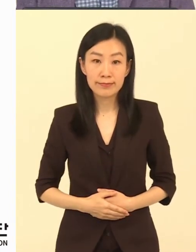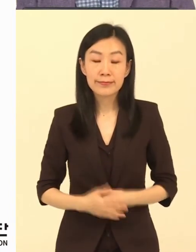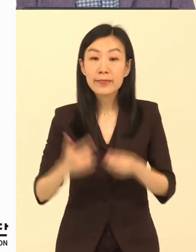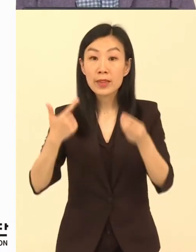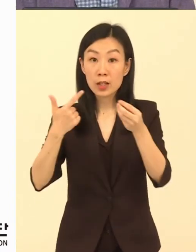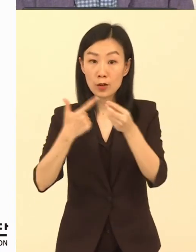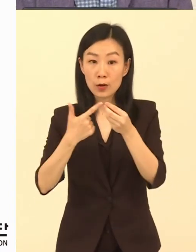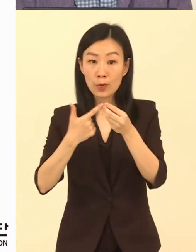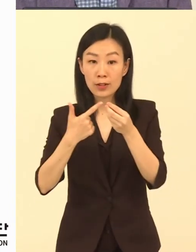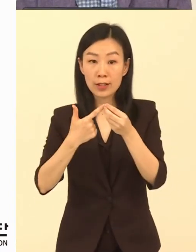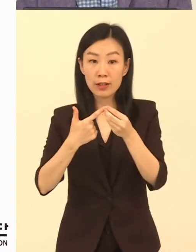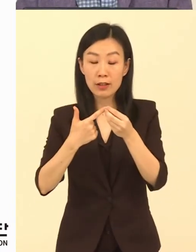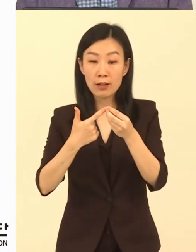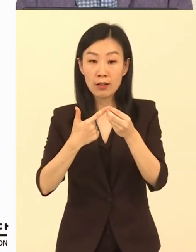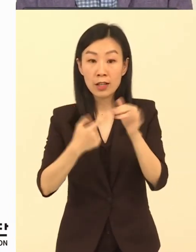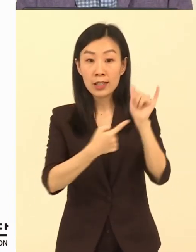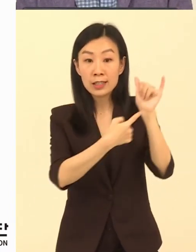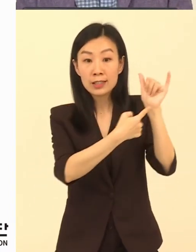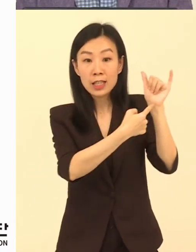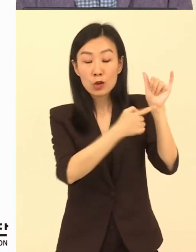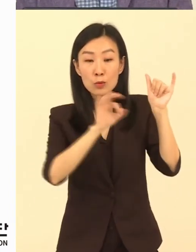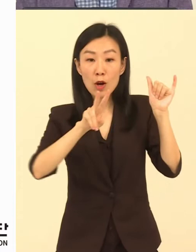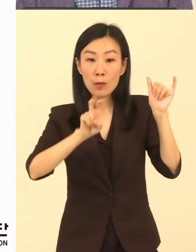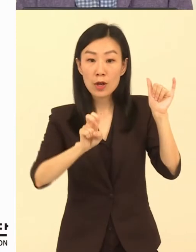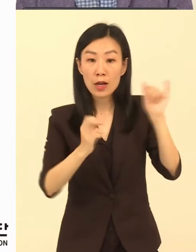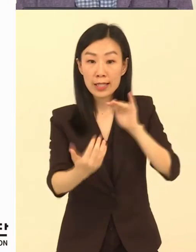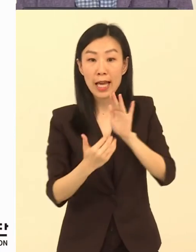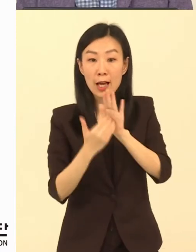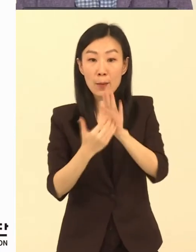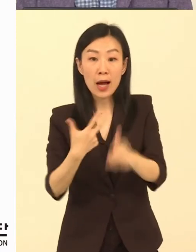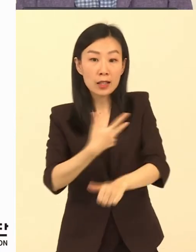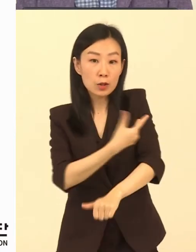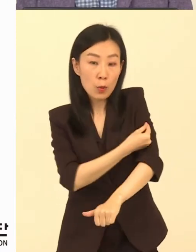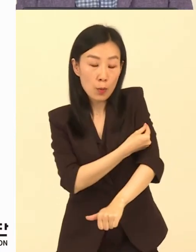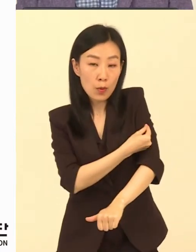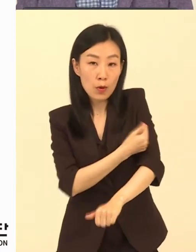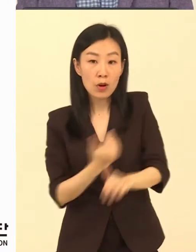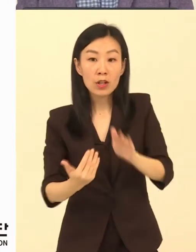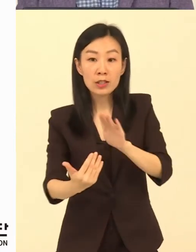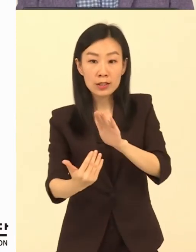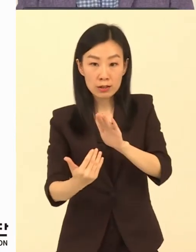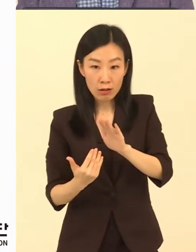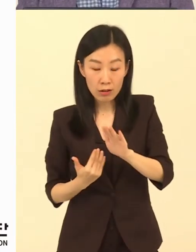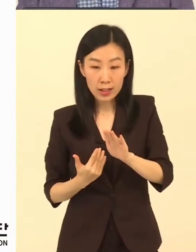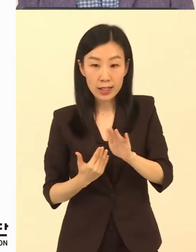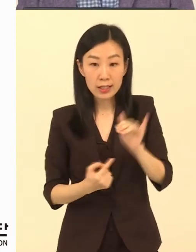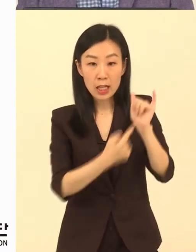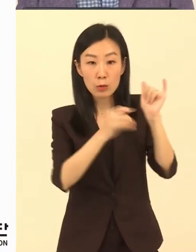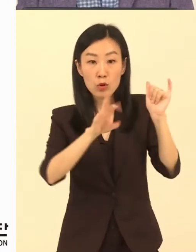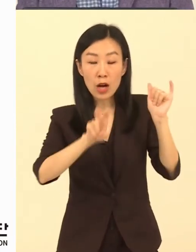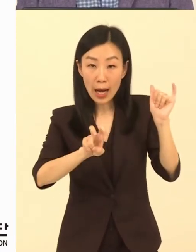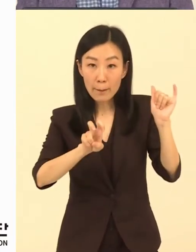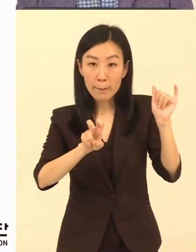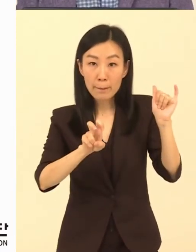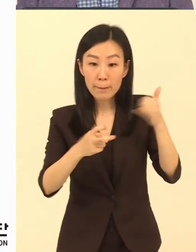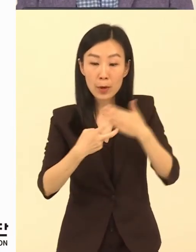여섯 번째, 자궁경부암 예방 접종 전에 자궁경부암 검사를 먼저 받아야 하나요?